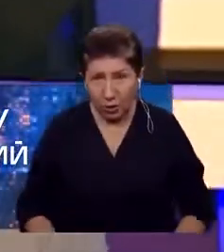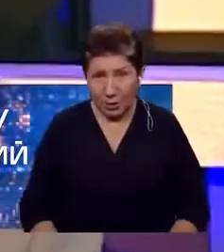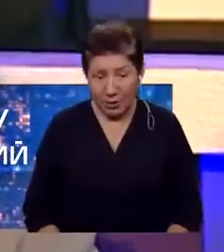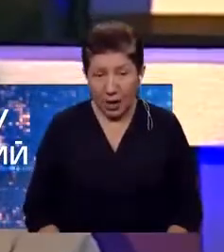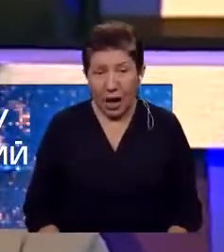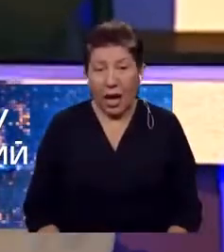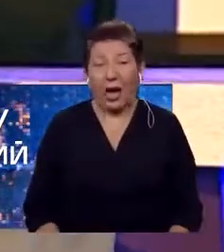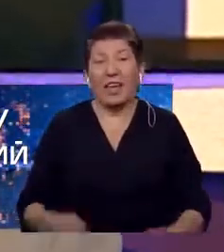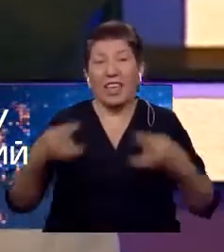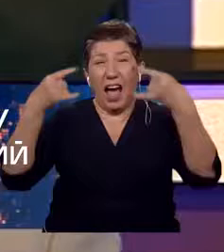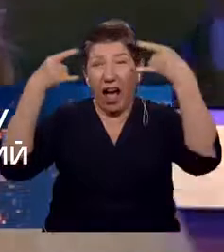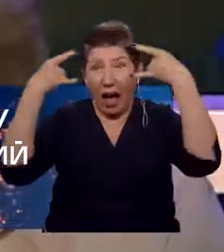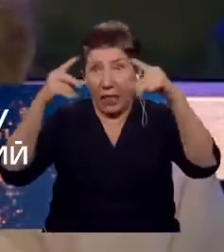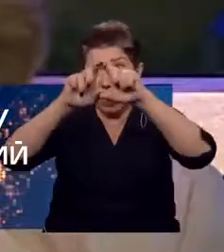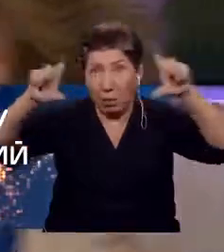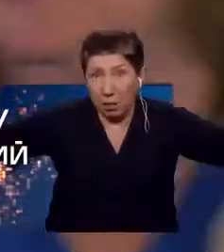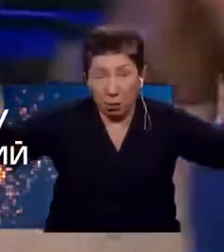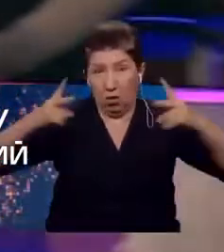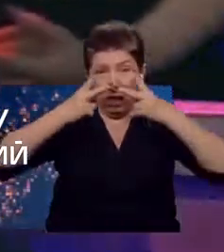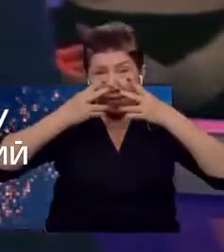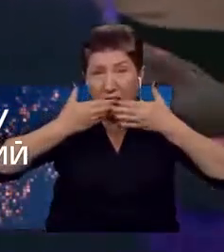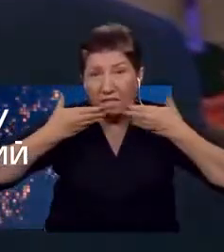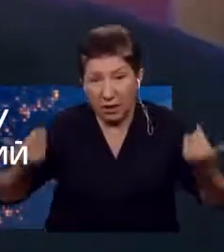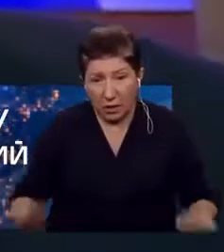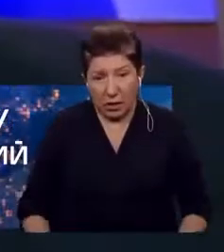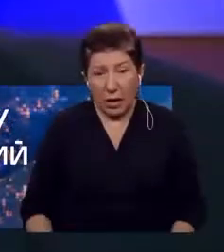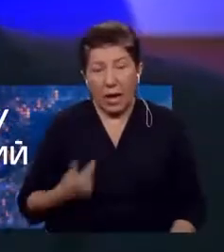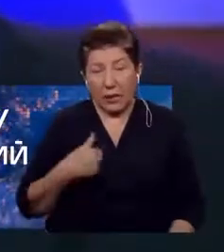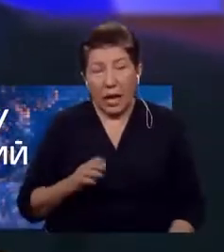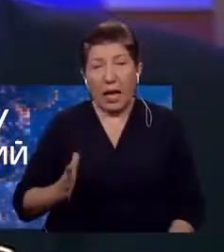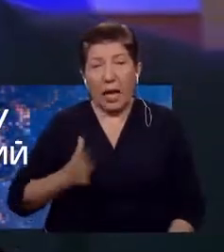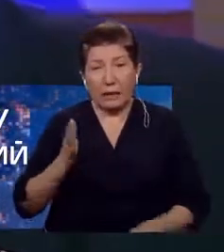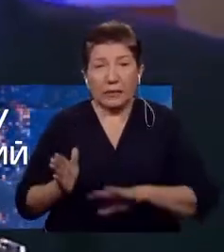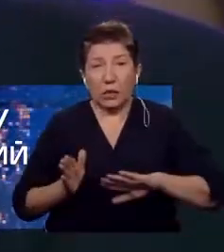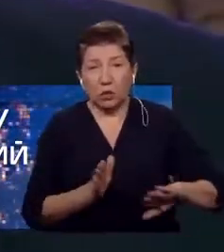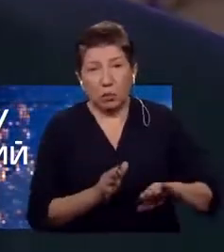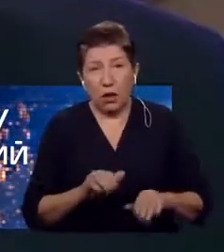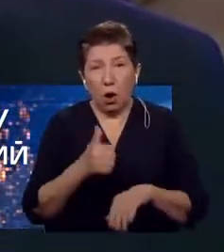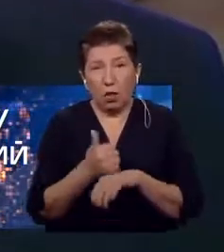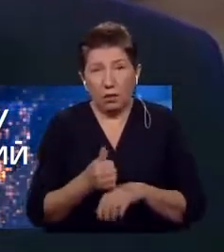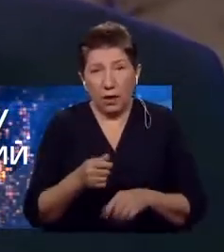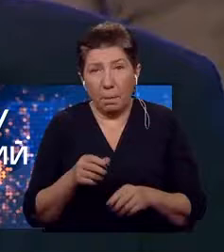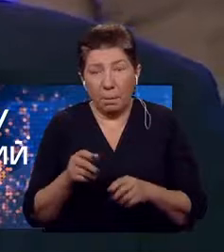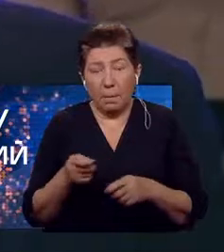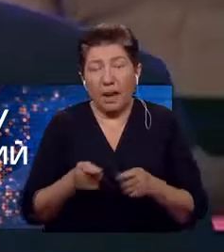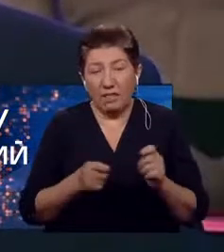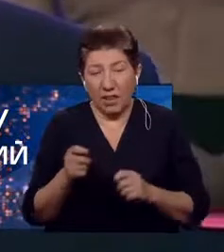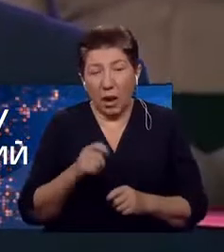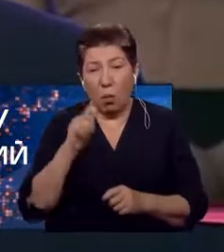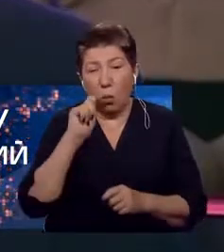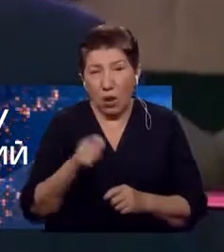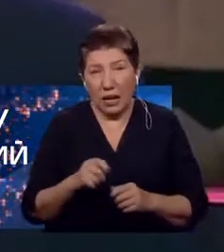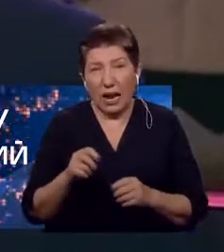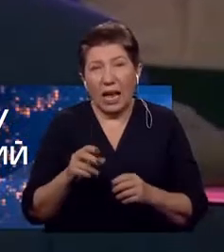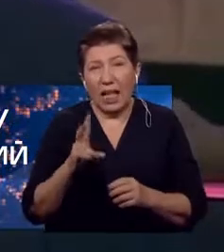і в Ютубі і так далі. Вони так того не бачать. Я екс-заступник голови правління «Укртранснафта»,